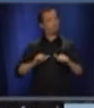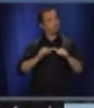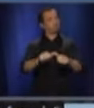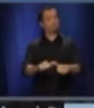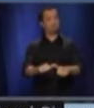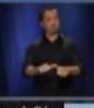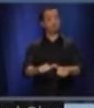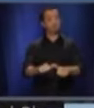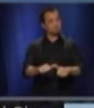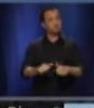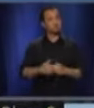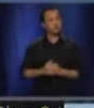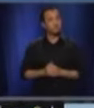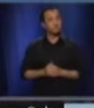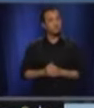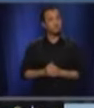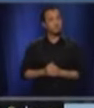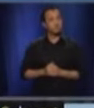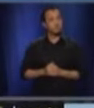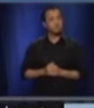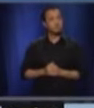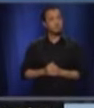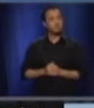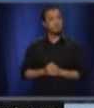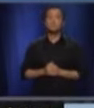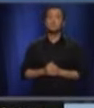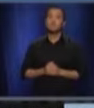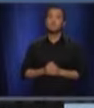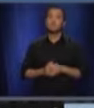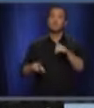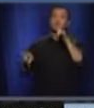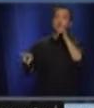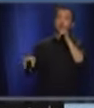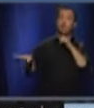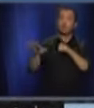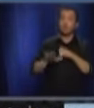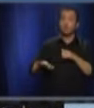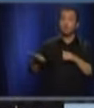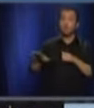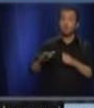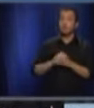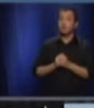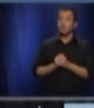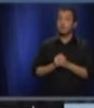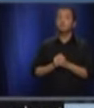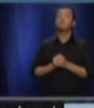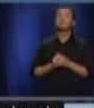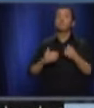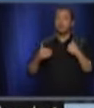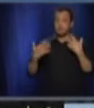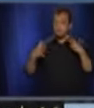la distance de 2 mètres. Maintenant, pour les bars, et j'ai dit que j'avais parlé à la ministre